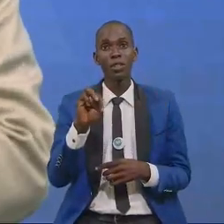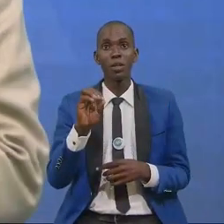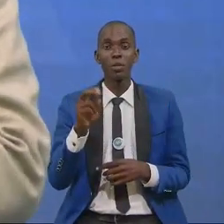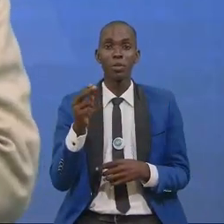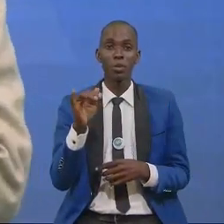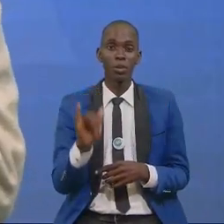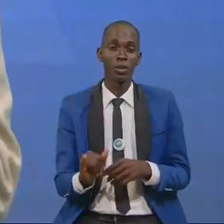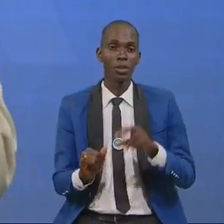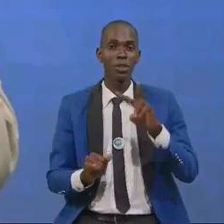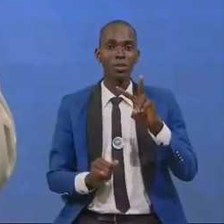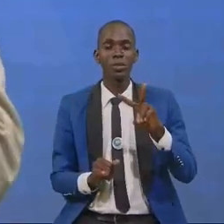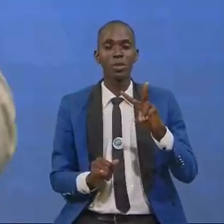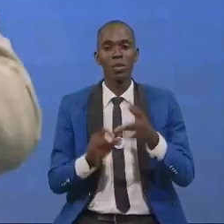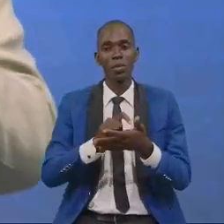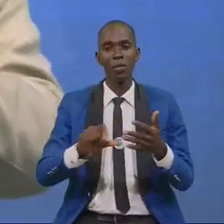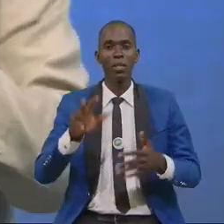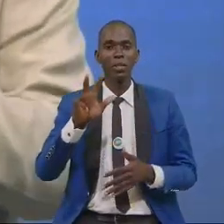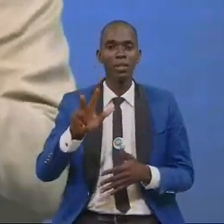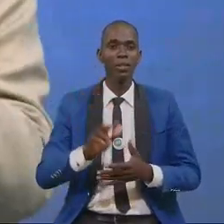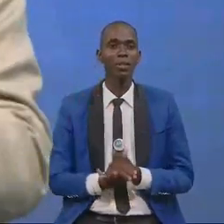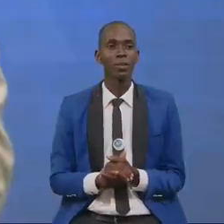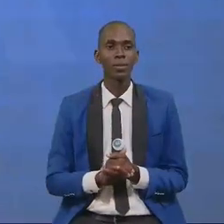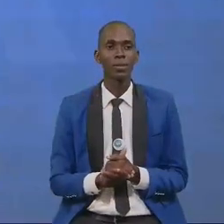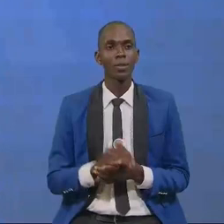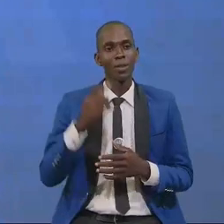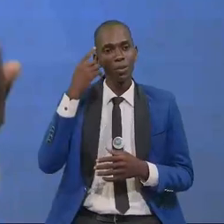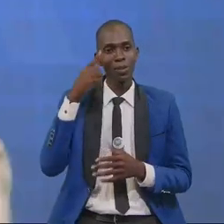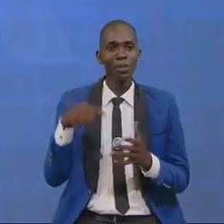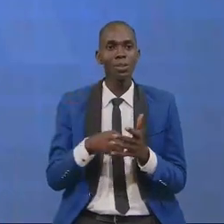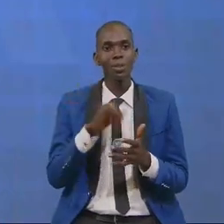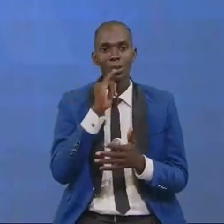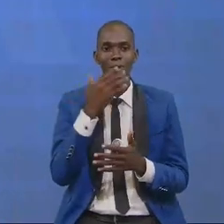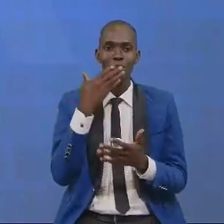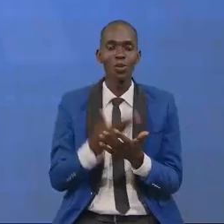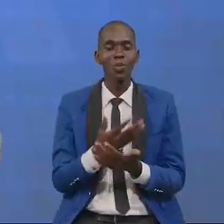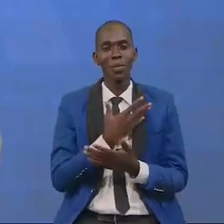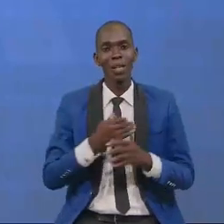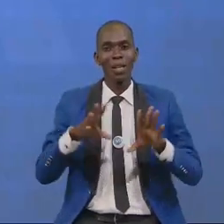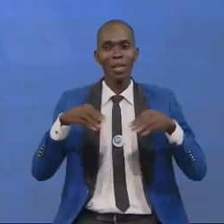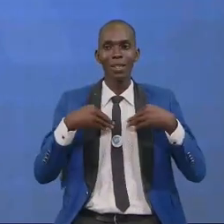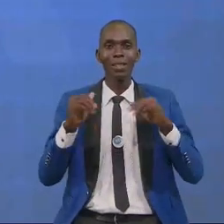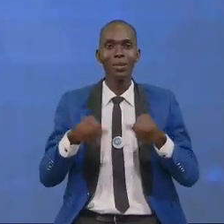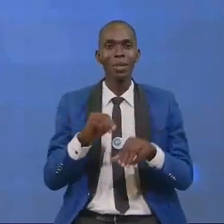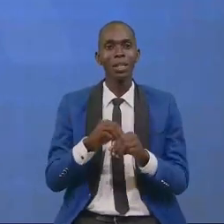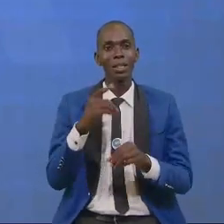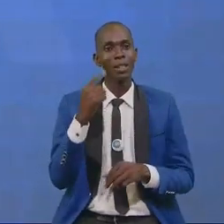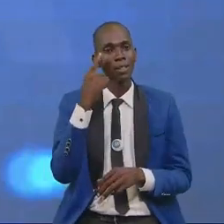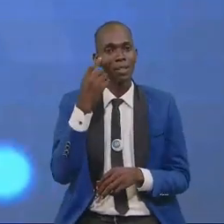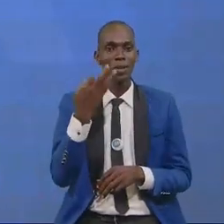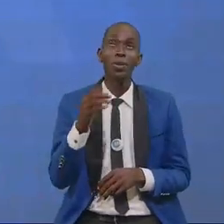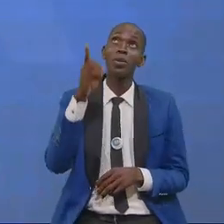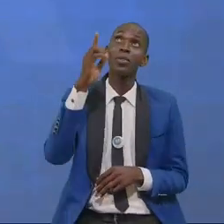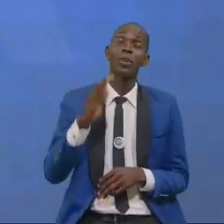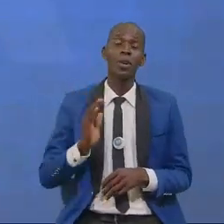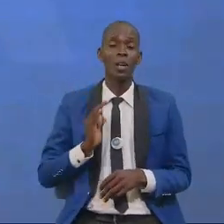lisons à partir du verset 3 cela est bon et agréable devant Dieu notre